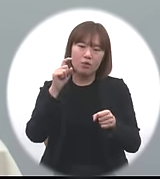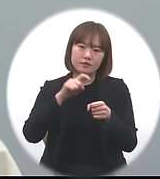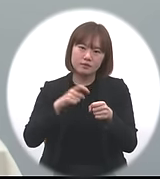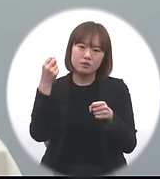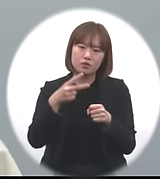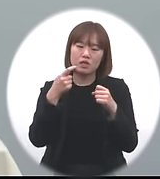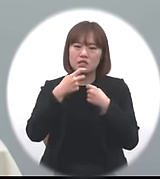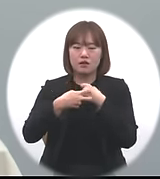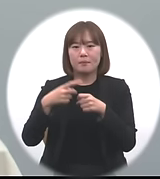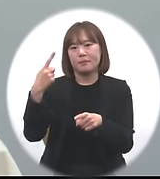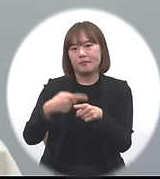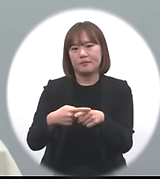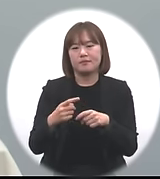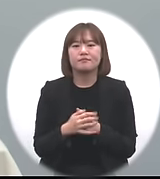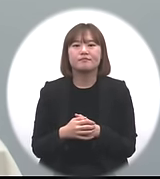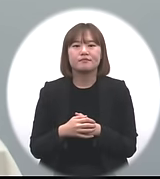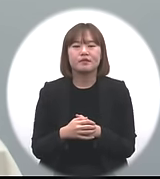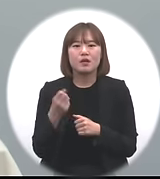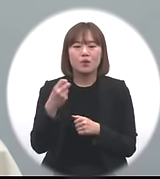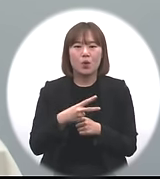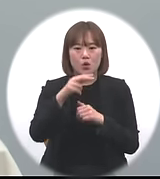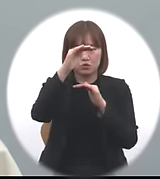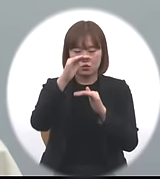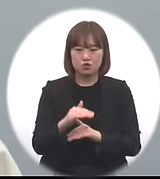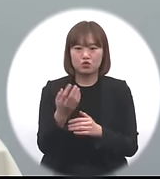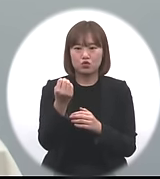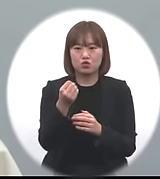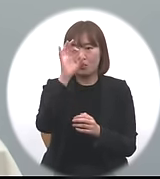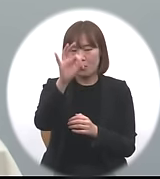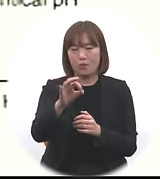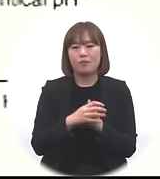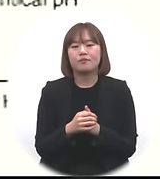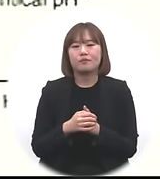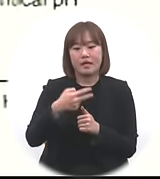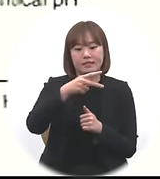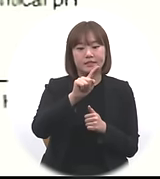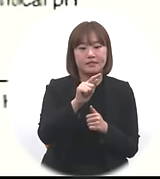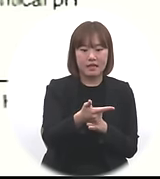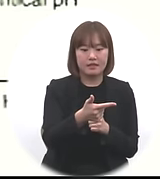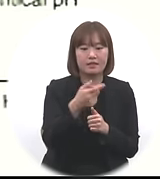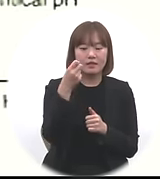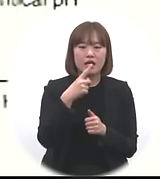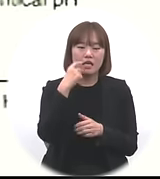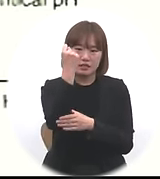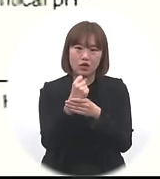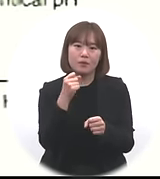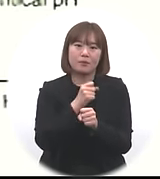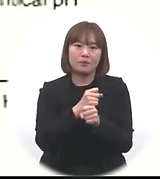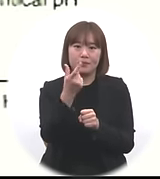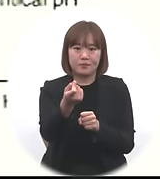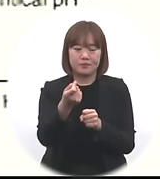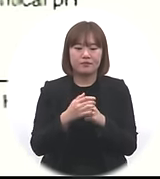하나입니다. 행동학적으로도 그렇고, 치과적으로도 그렇죠. 자, 또 다른 거는 이제 빈도를 보겠습니다. 아까 뭐라고 말씀드렸냐면, 산이 이를